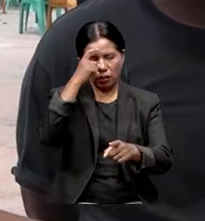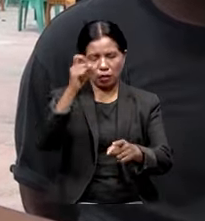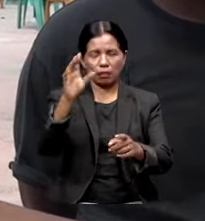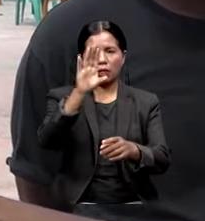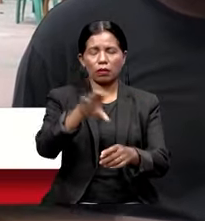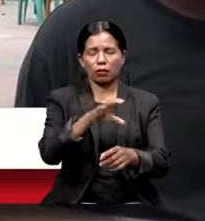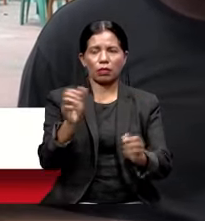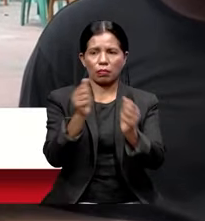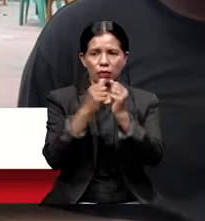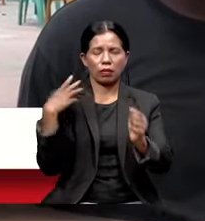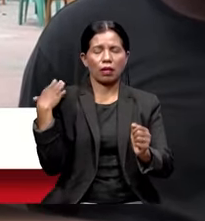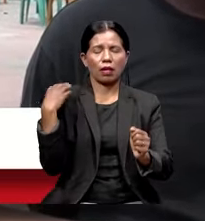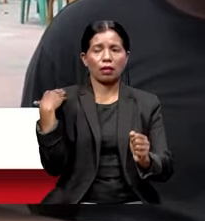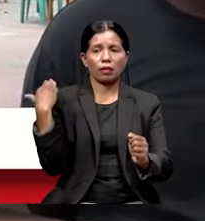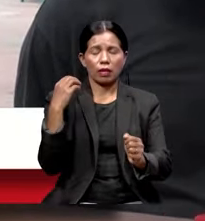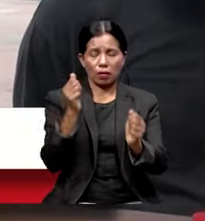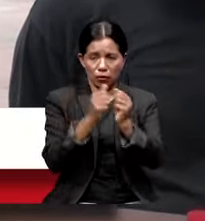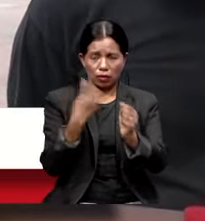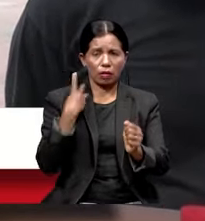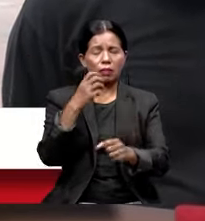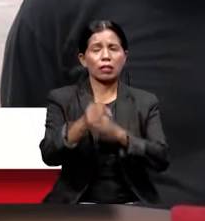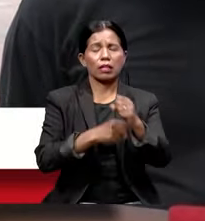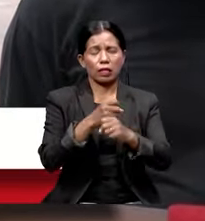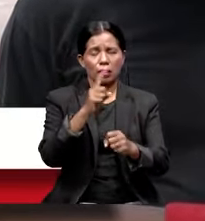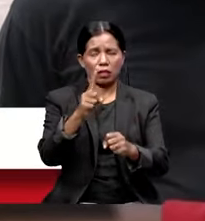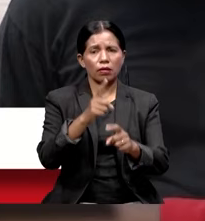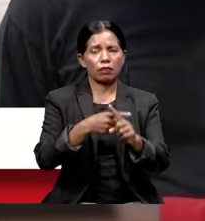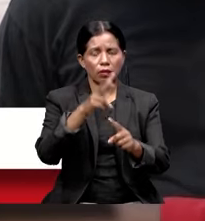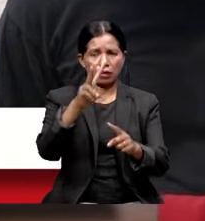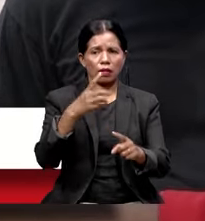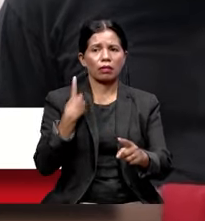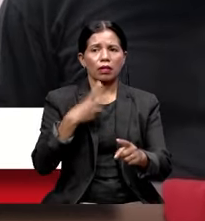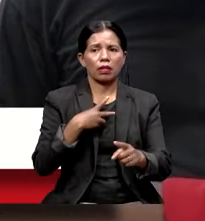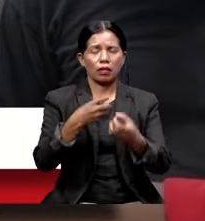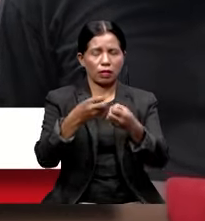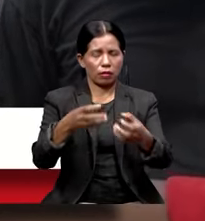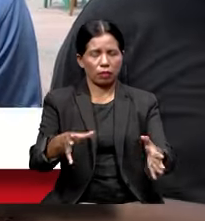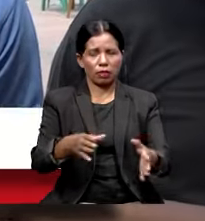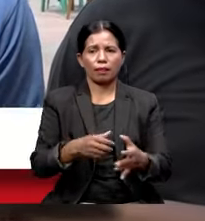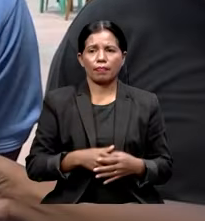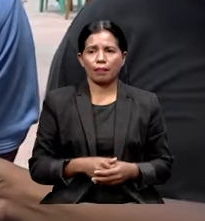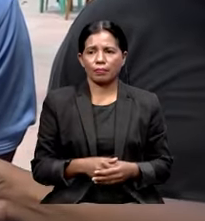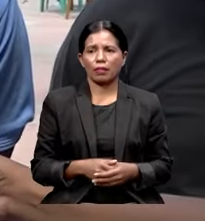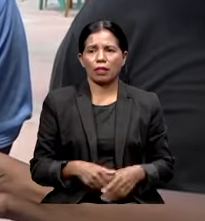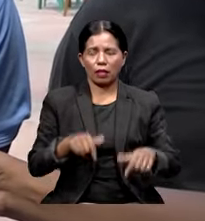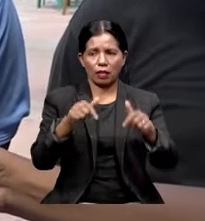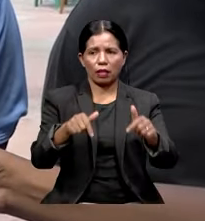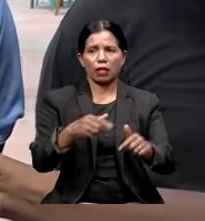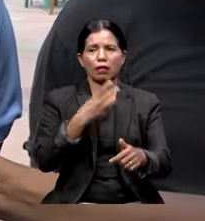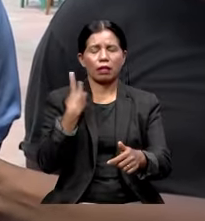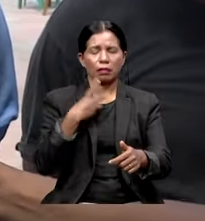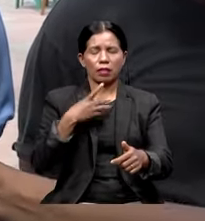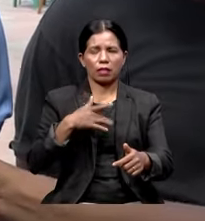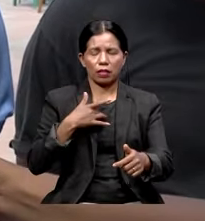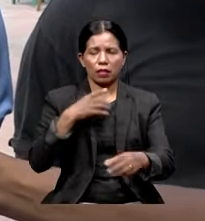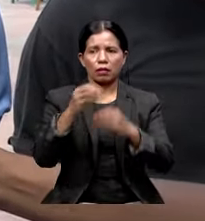ko ami ene tinang ida fulan ruan nelaran. Ami sinti toran tebes atu husi bahirat me atu husi kruzoben. Ni ene milagri ba ami sinti ba